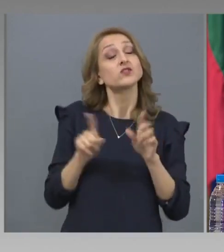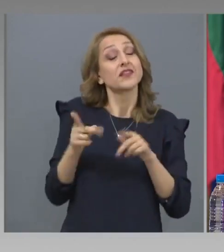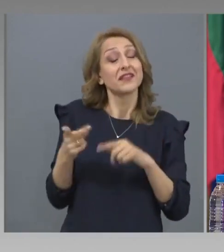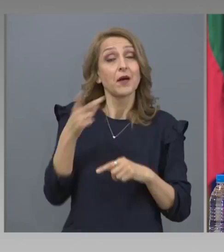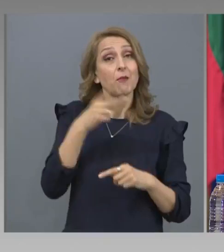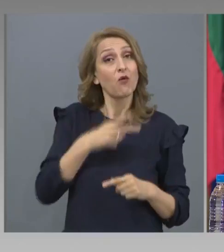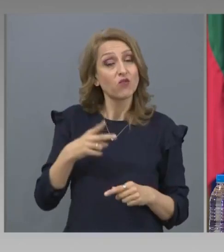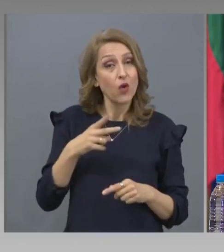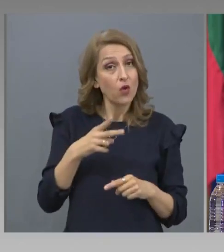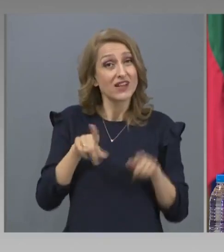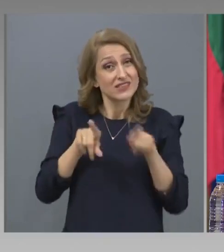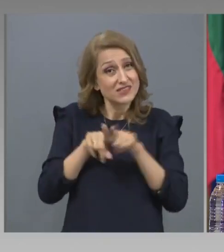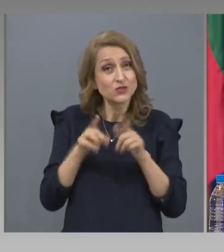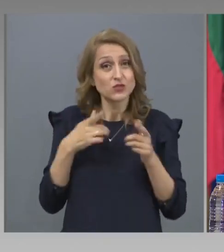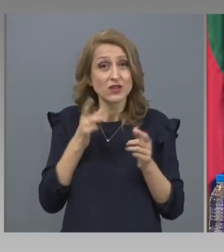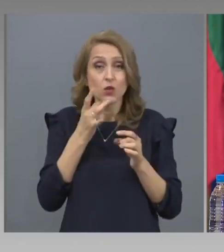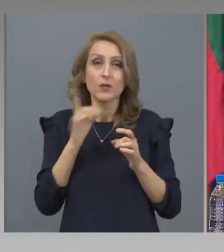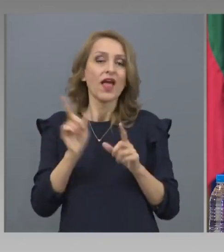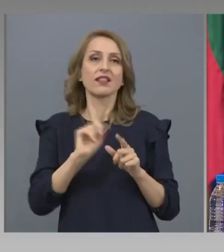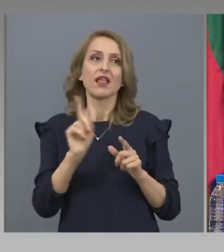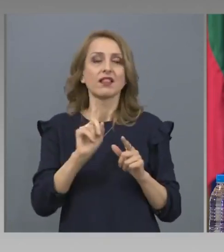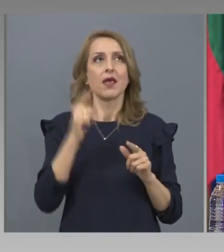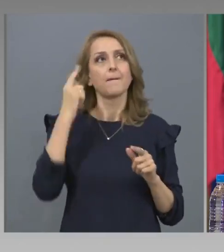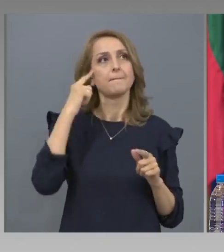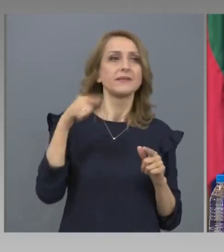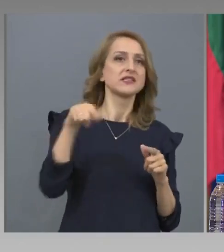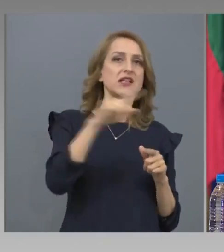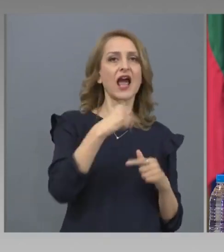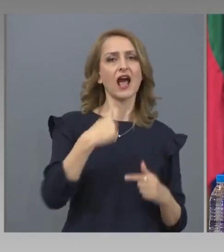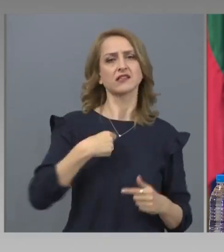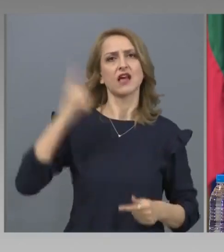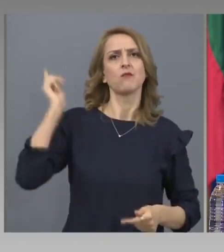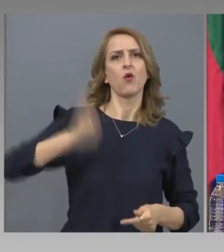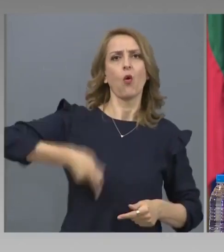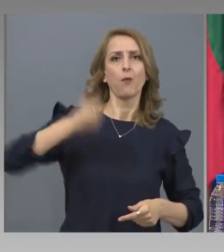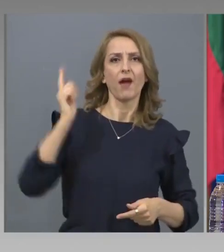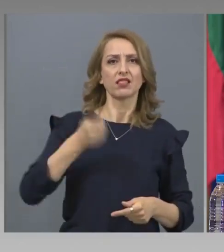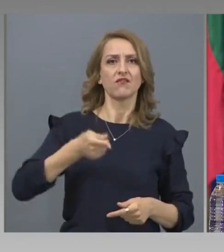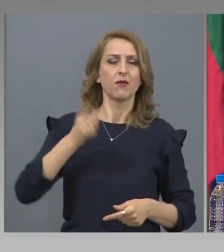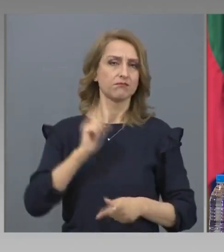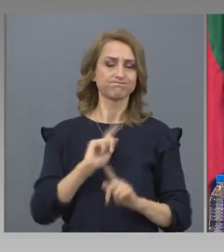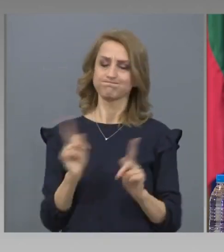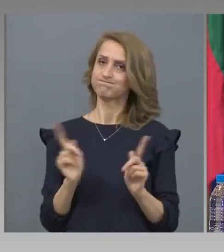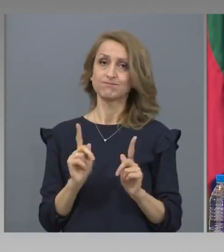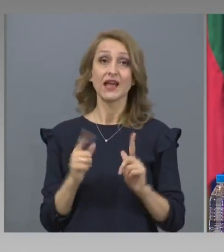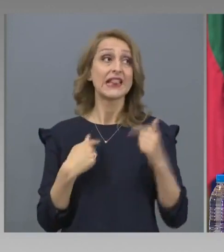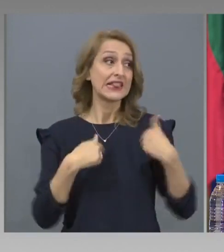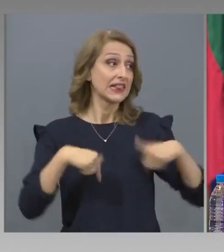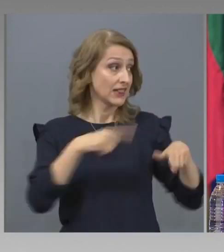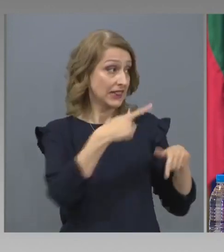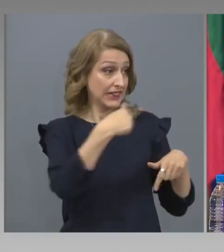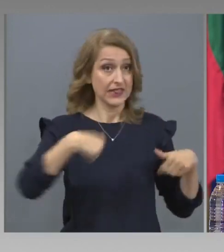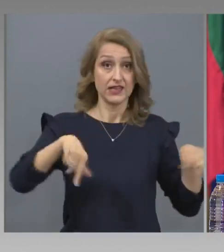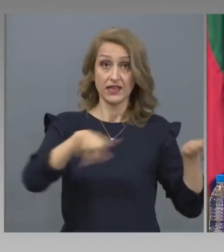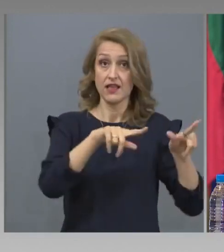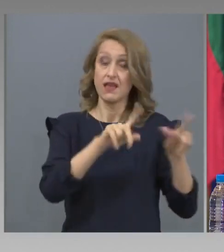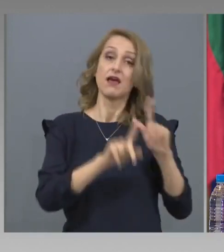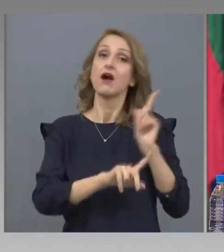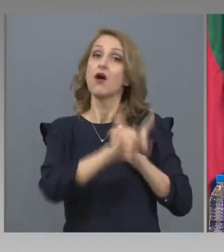командно-административен подход и докато съм бил тук, вие сте си мълчали. Защото горе най-разгорещено